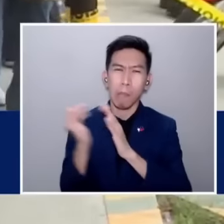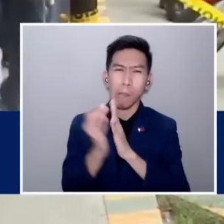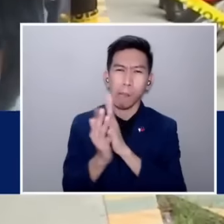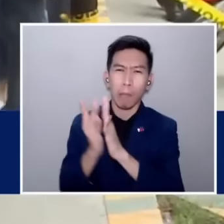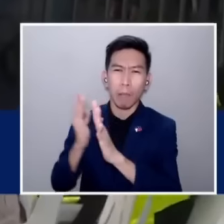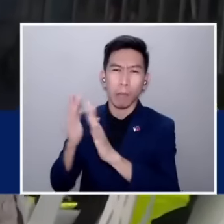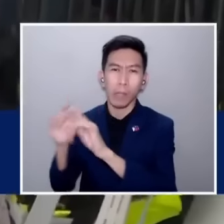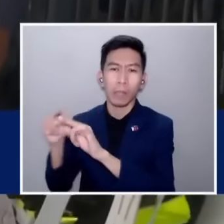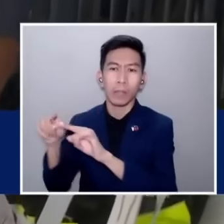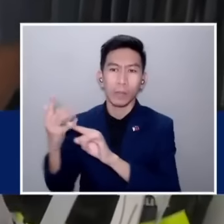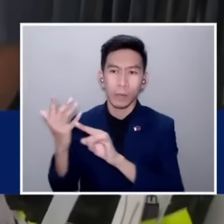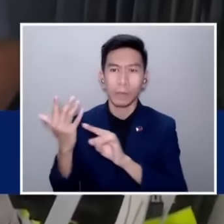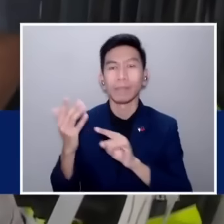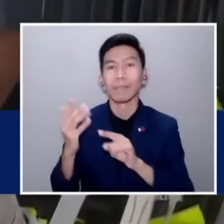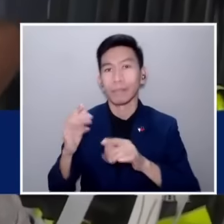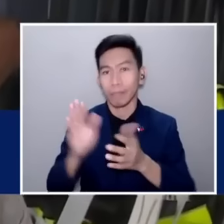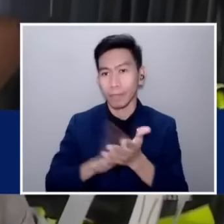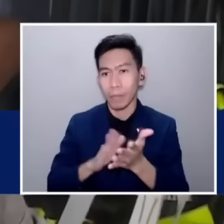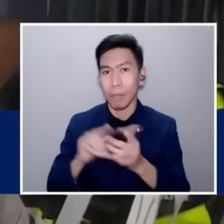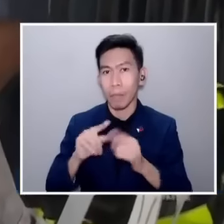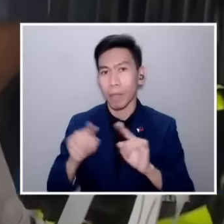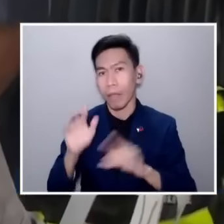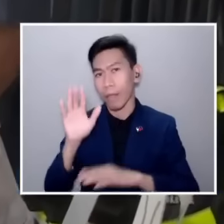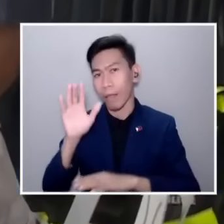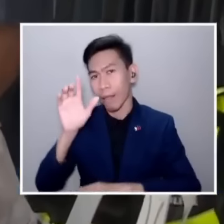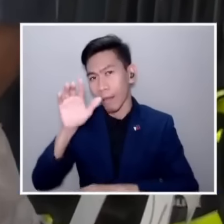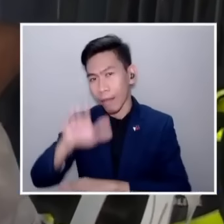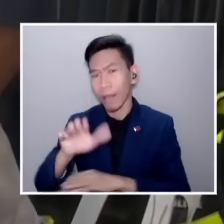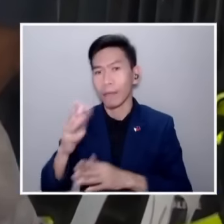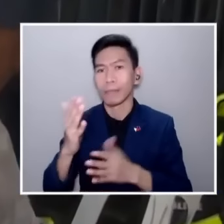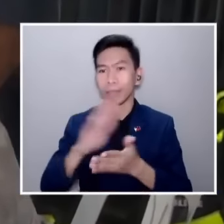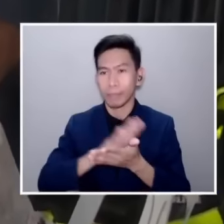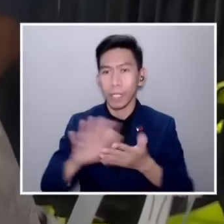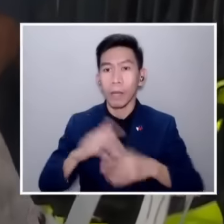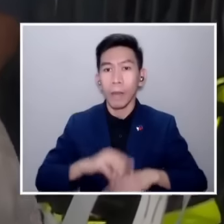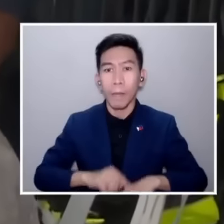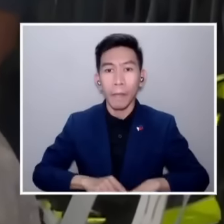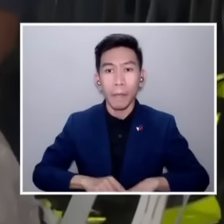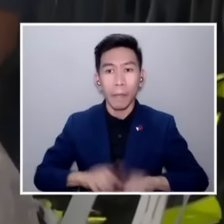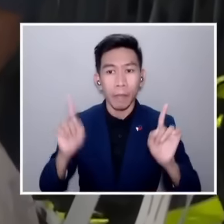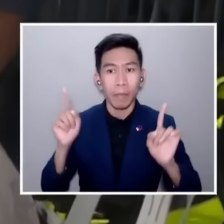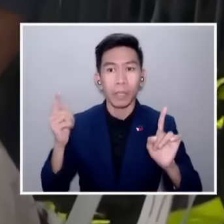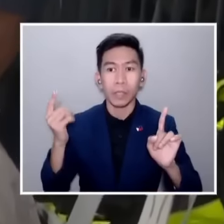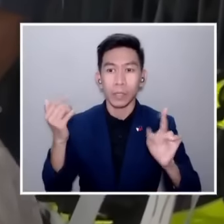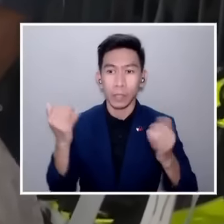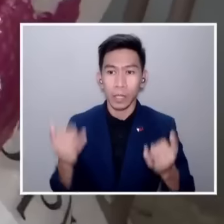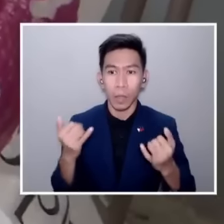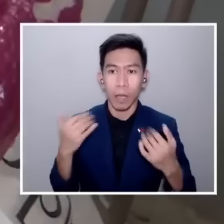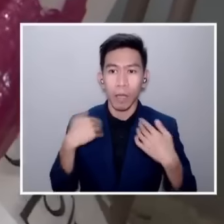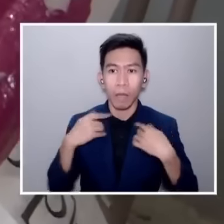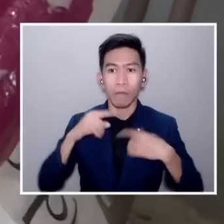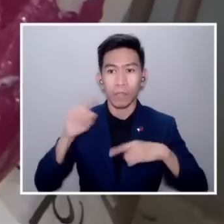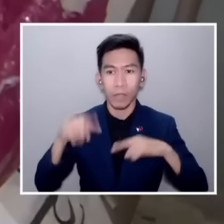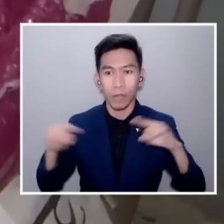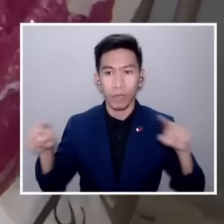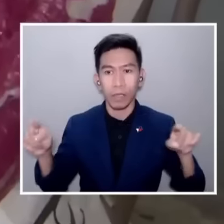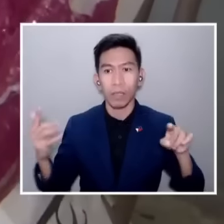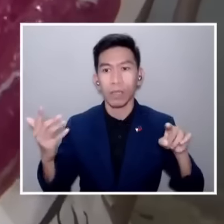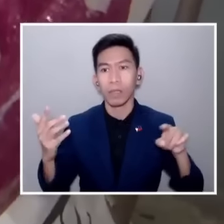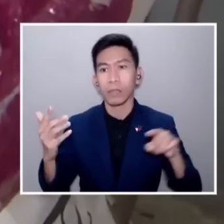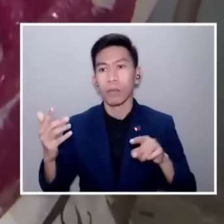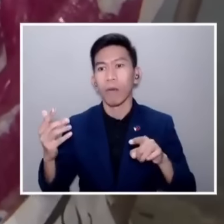pila. Ayon naman sa PNP na assigned dito, umabot sa halos isang sako ng halo-halong paraphernalia ang kanilang nakuha mula sa